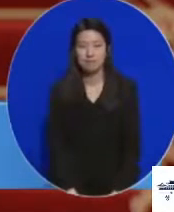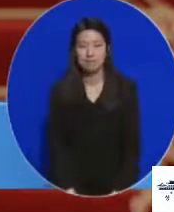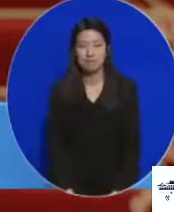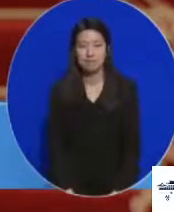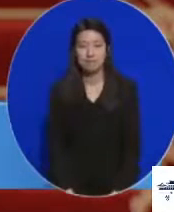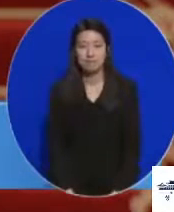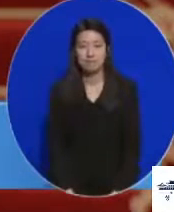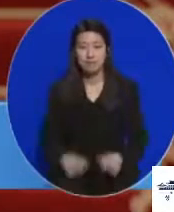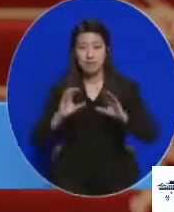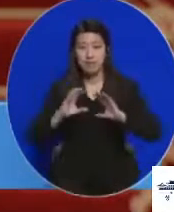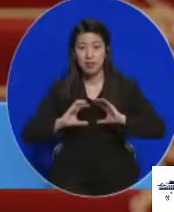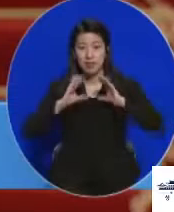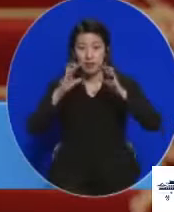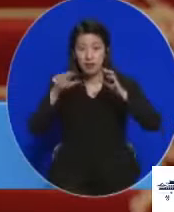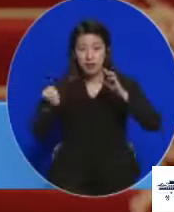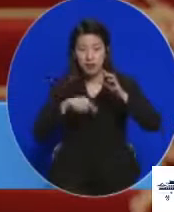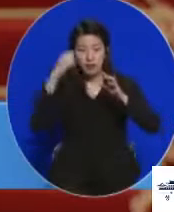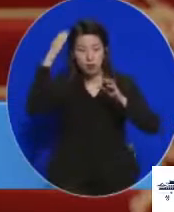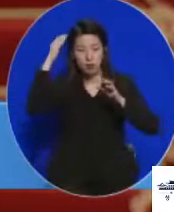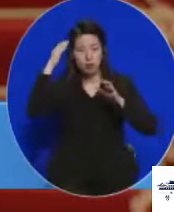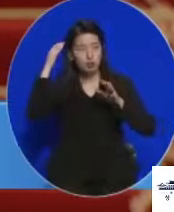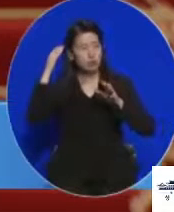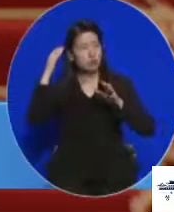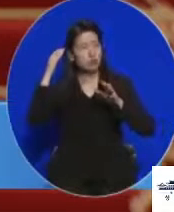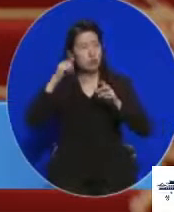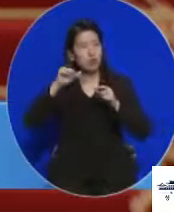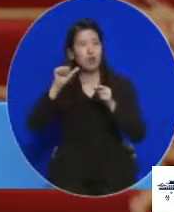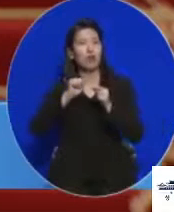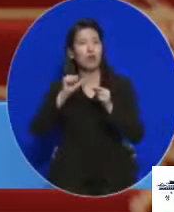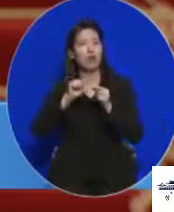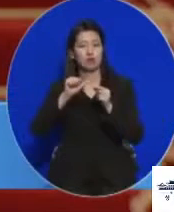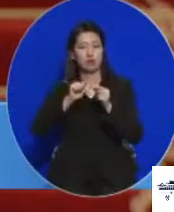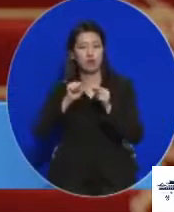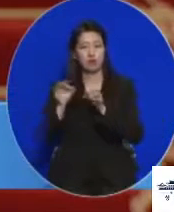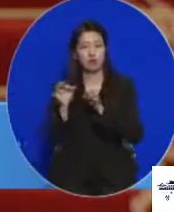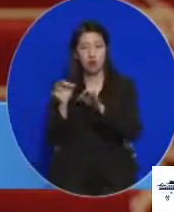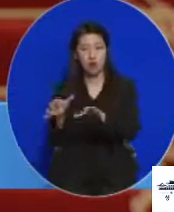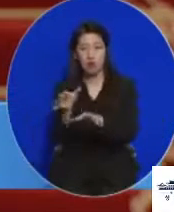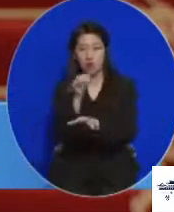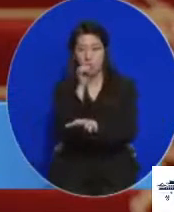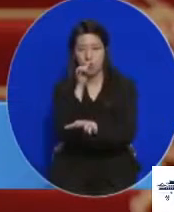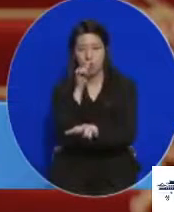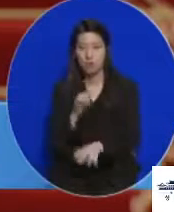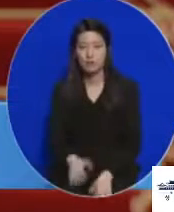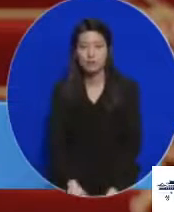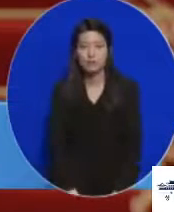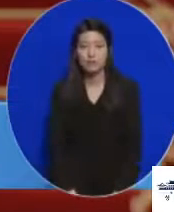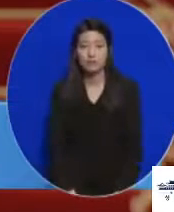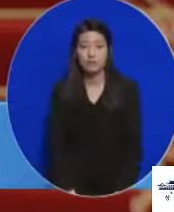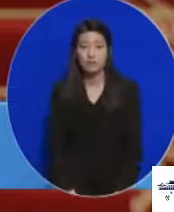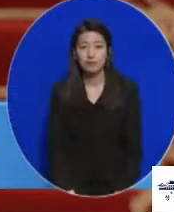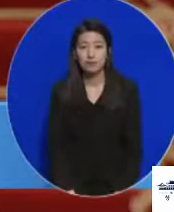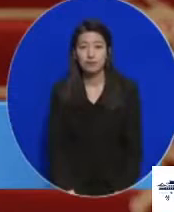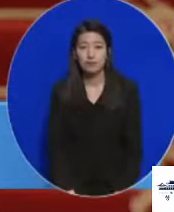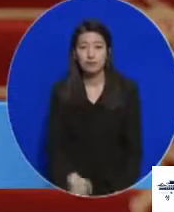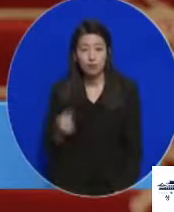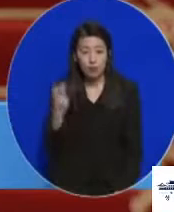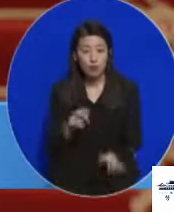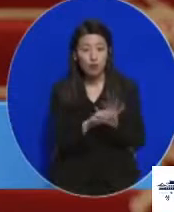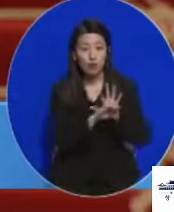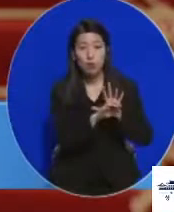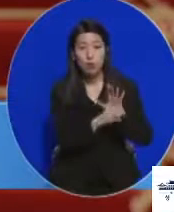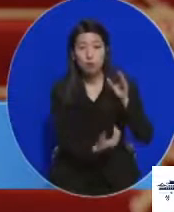세계에서 5번째 규모입니다 코로나 상황 속에서도 제 2의 벤처 붐 이